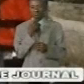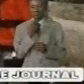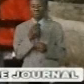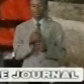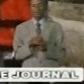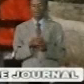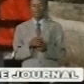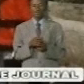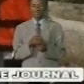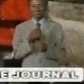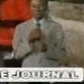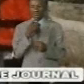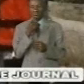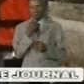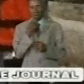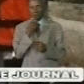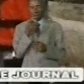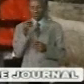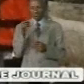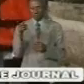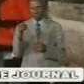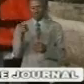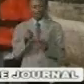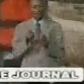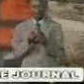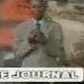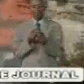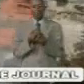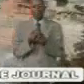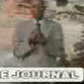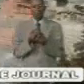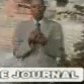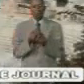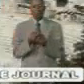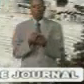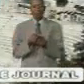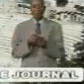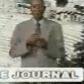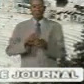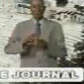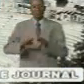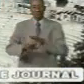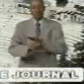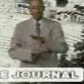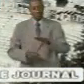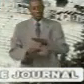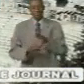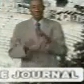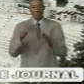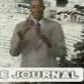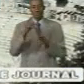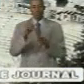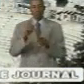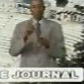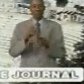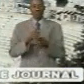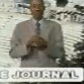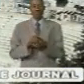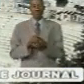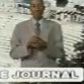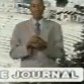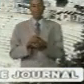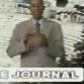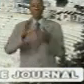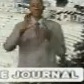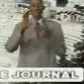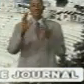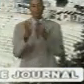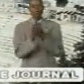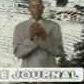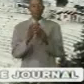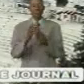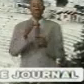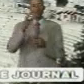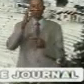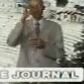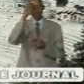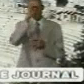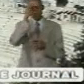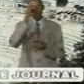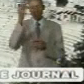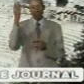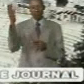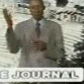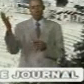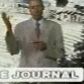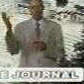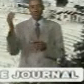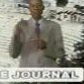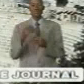Grèce antique est considérée comme le berceau de la culture européenne et de la civilisation occidentale. C'est en Grèce qu'est née la